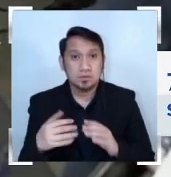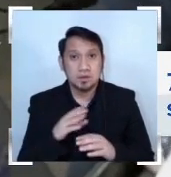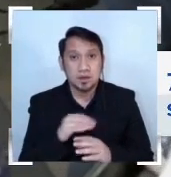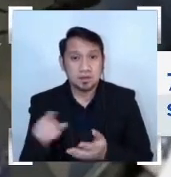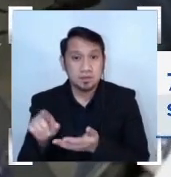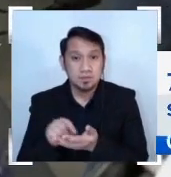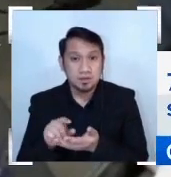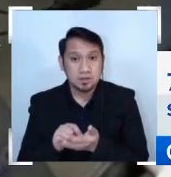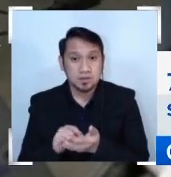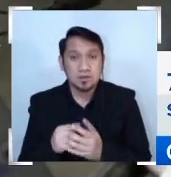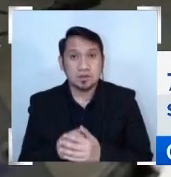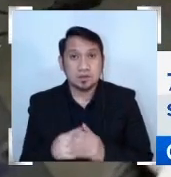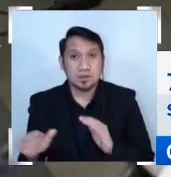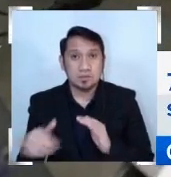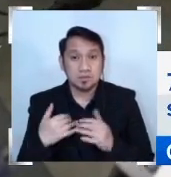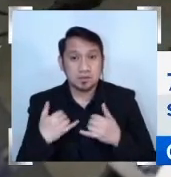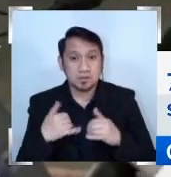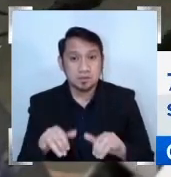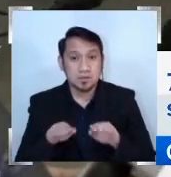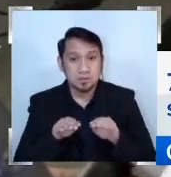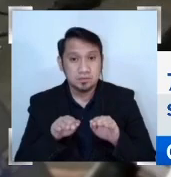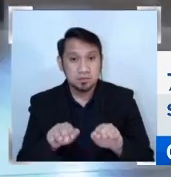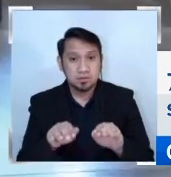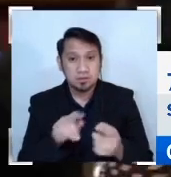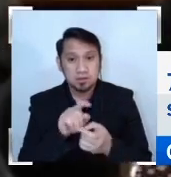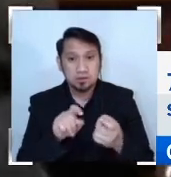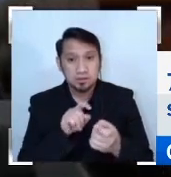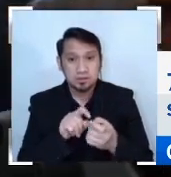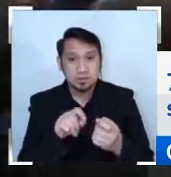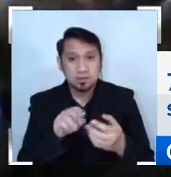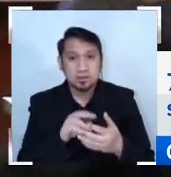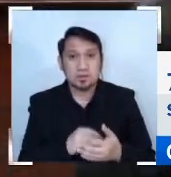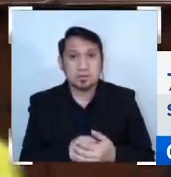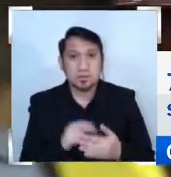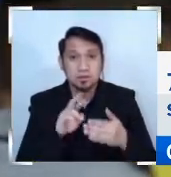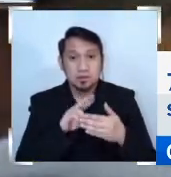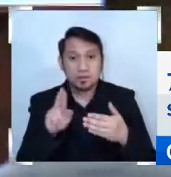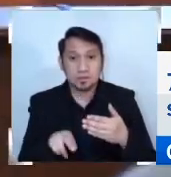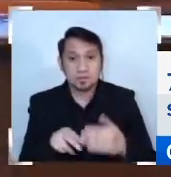results all yielded the same accurate results.